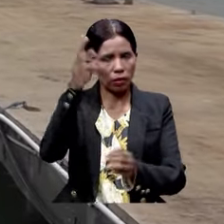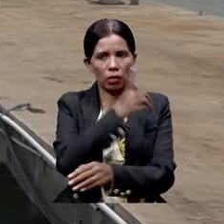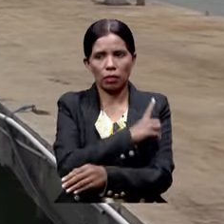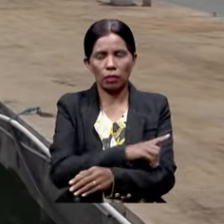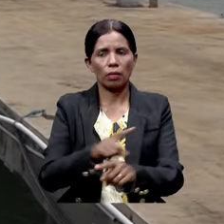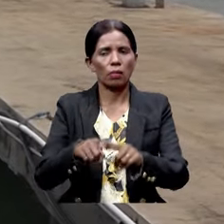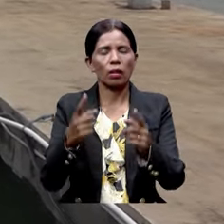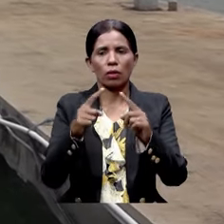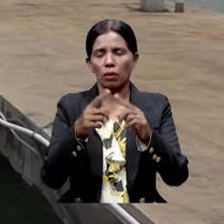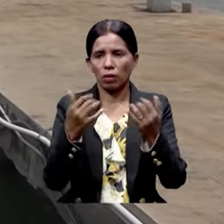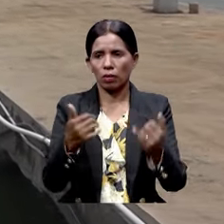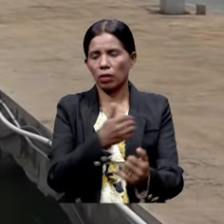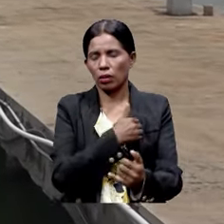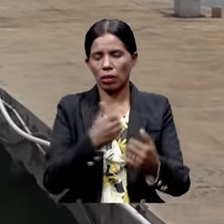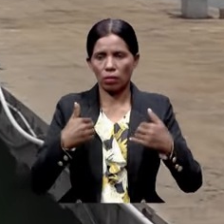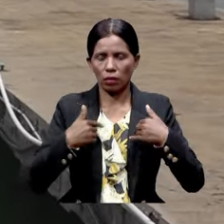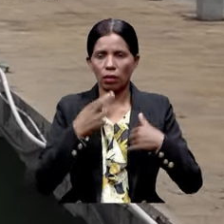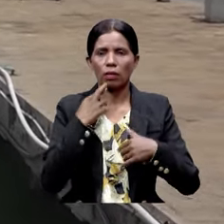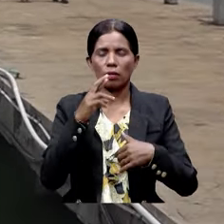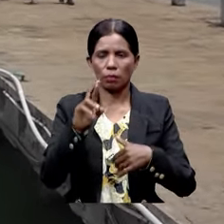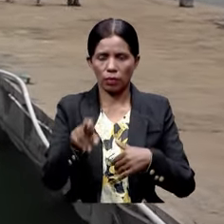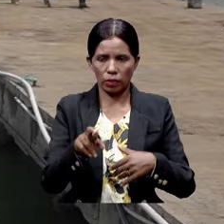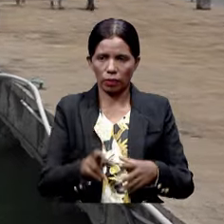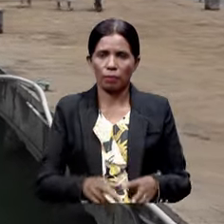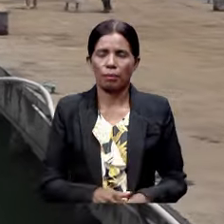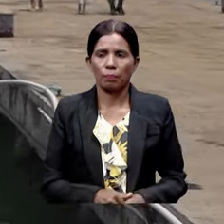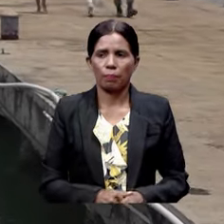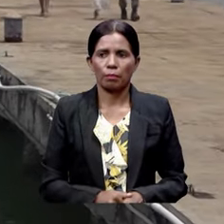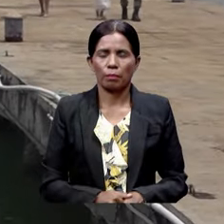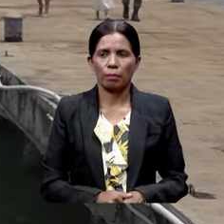mebe to agora sida ki a resposta João Carlos Tomás Soares GMN